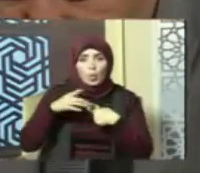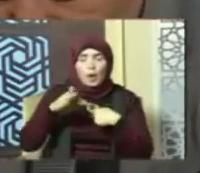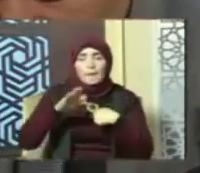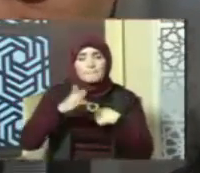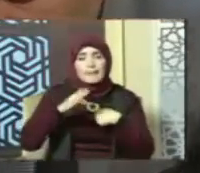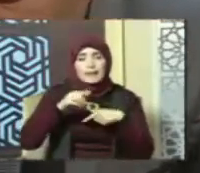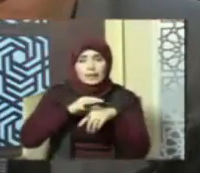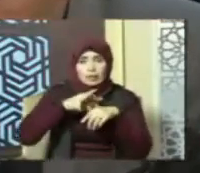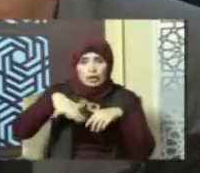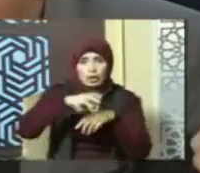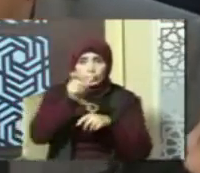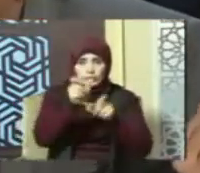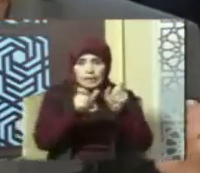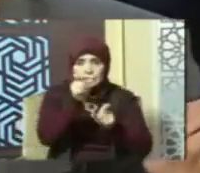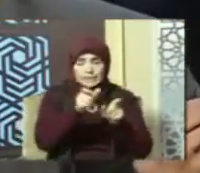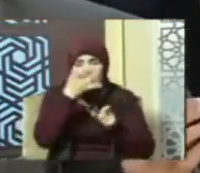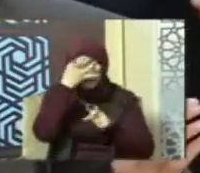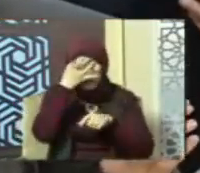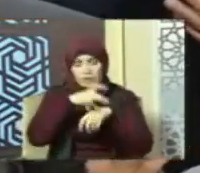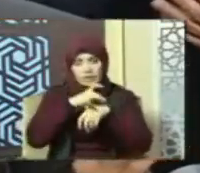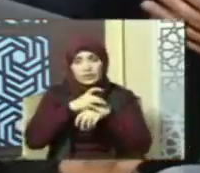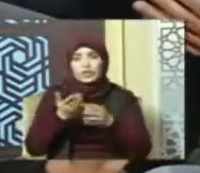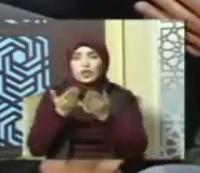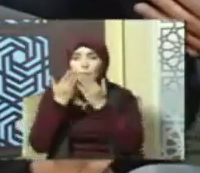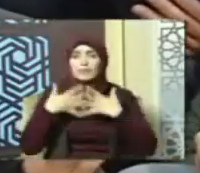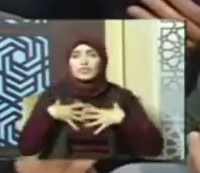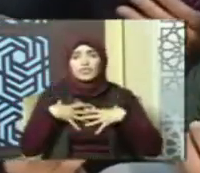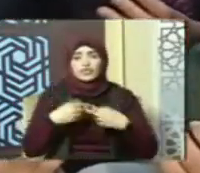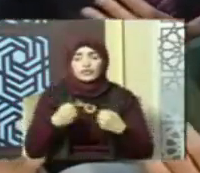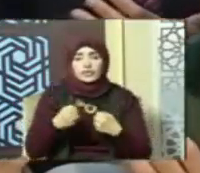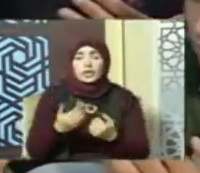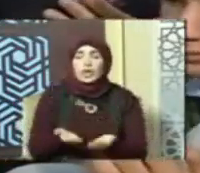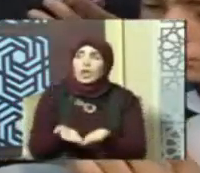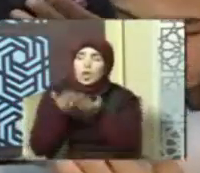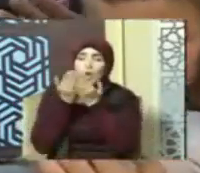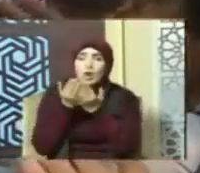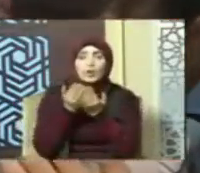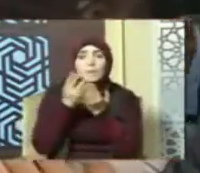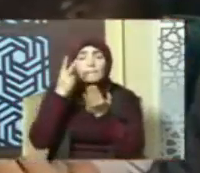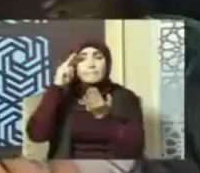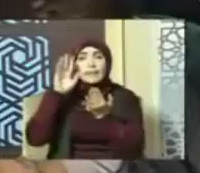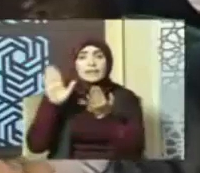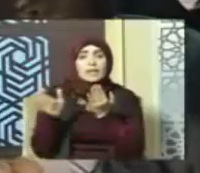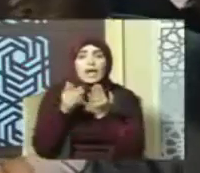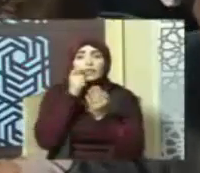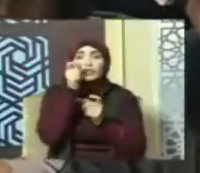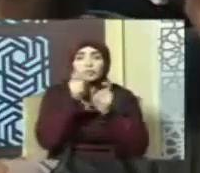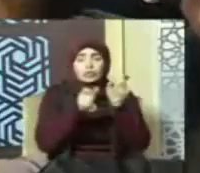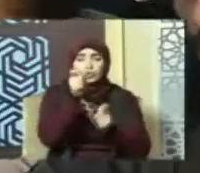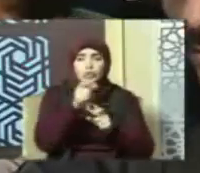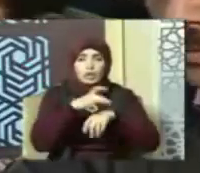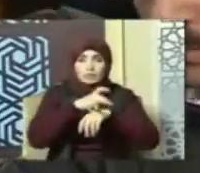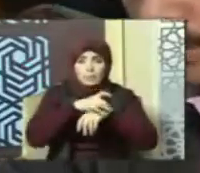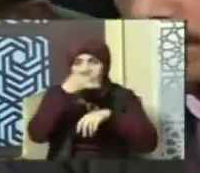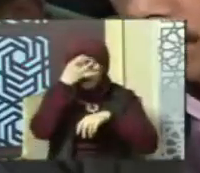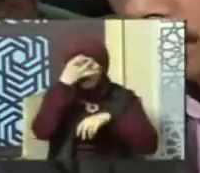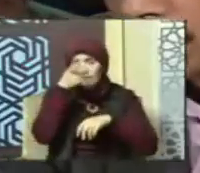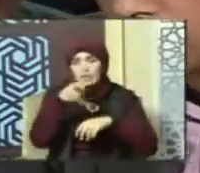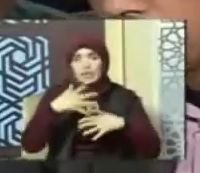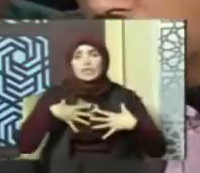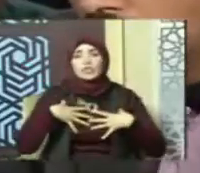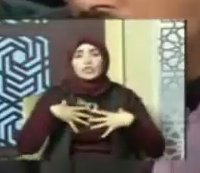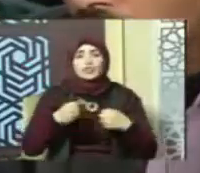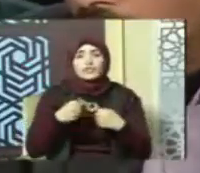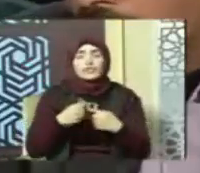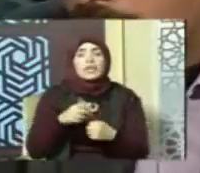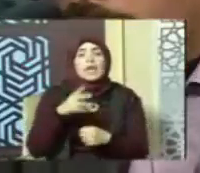بيننا مريضا إلا شفيته، اللهم لا تجعل فينا ولا لنا ولا بيننا مريضا إلا شفيته،